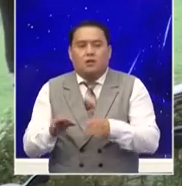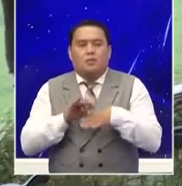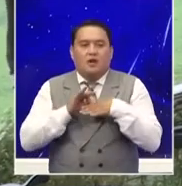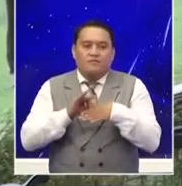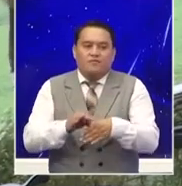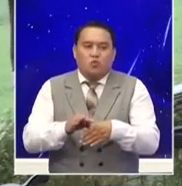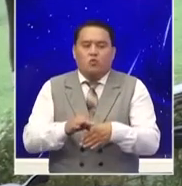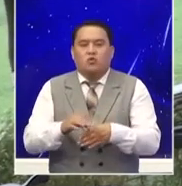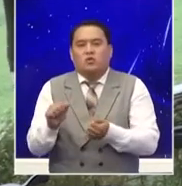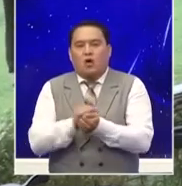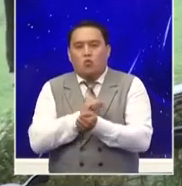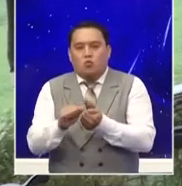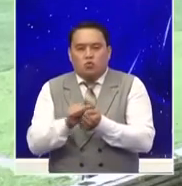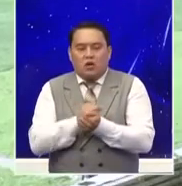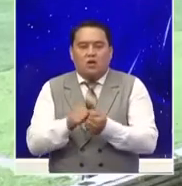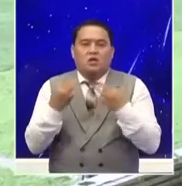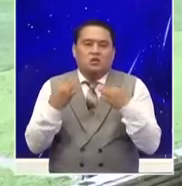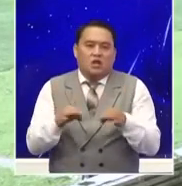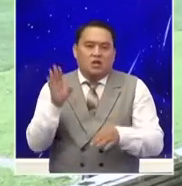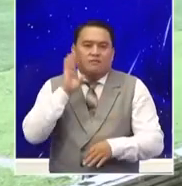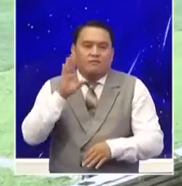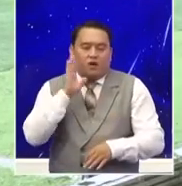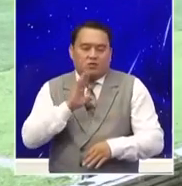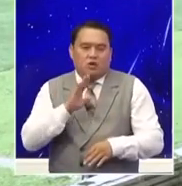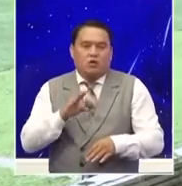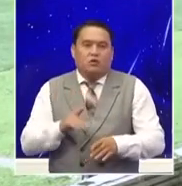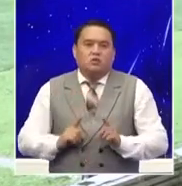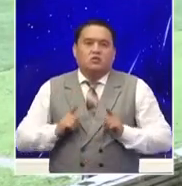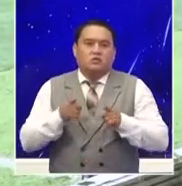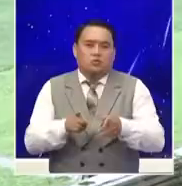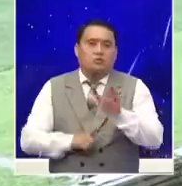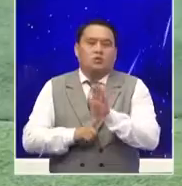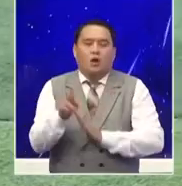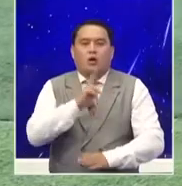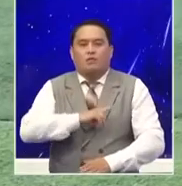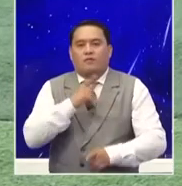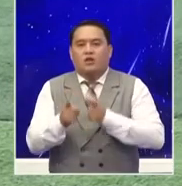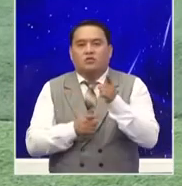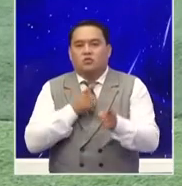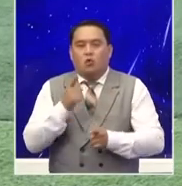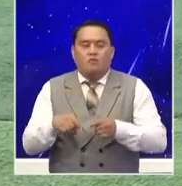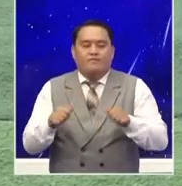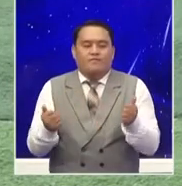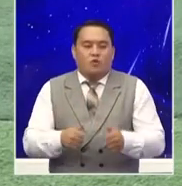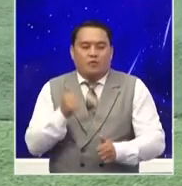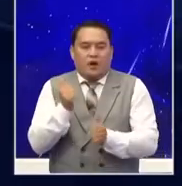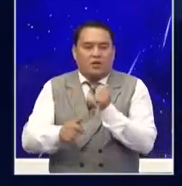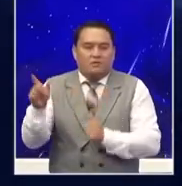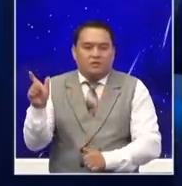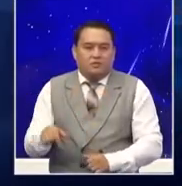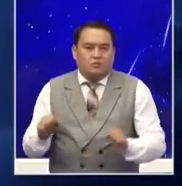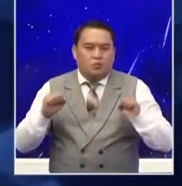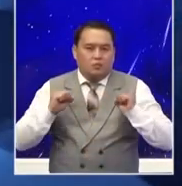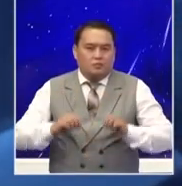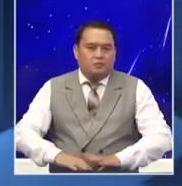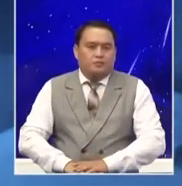пловцов проходят на суше. Но как только разрешат заниматься в бассейнах, сборная сразу же начнет работу по восстановлению пиковой формы каждого пловца. Алексей